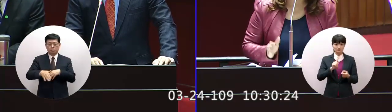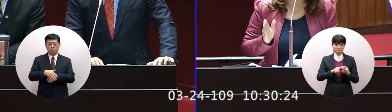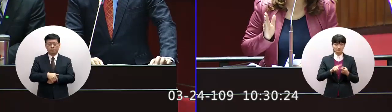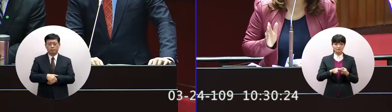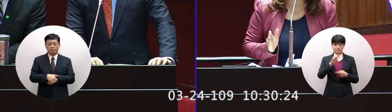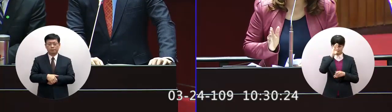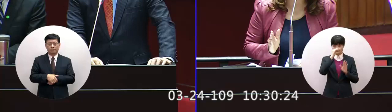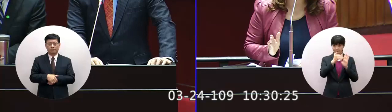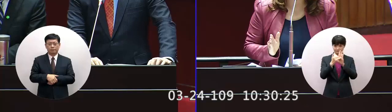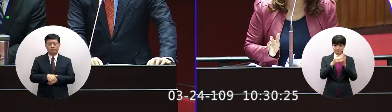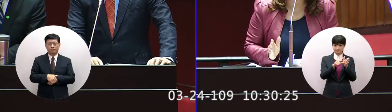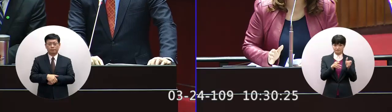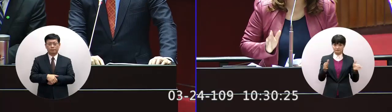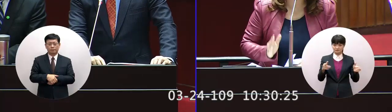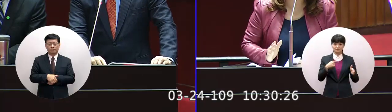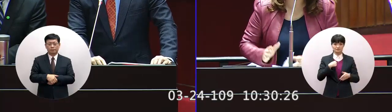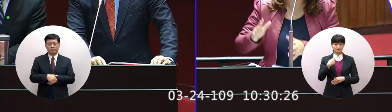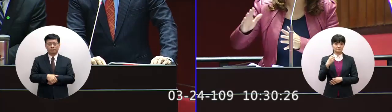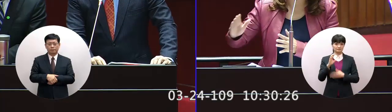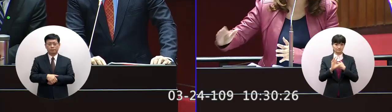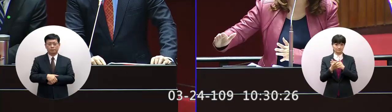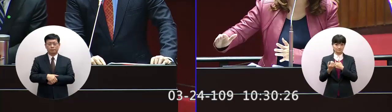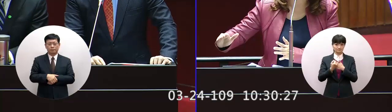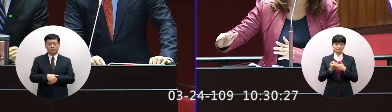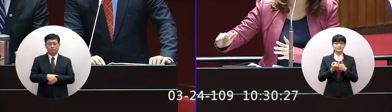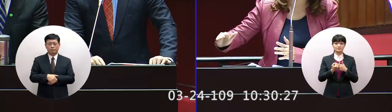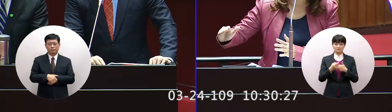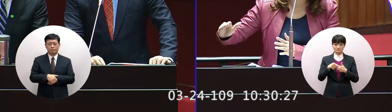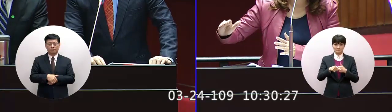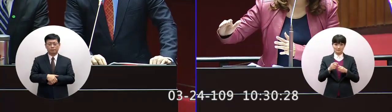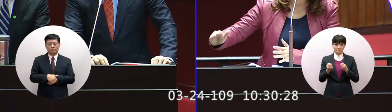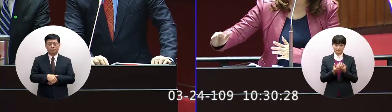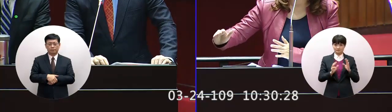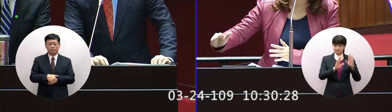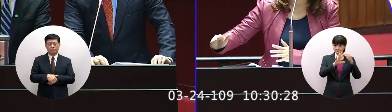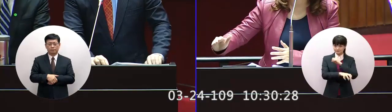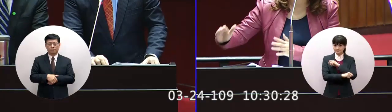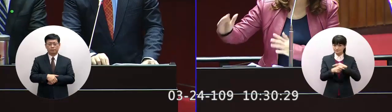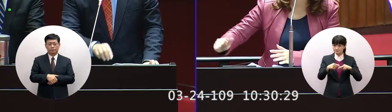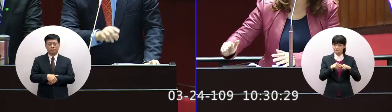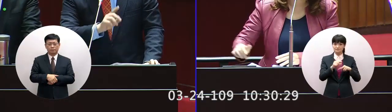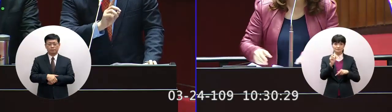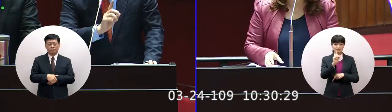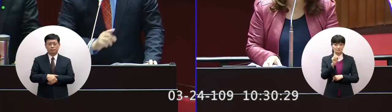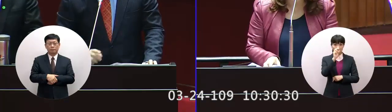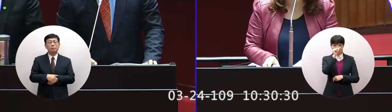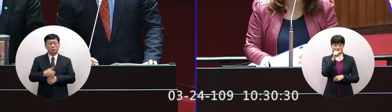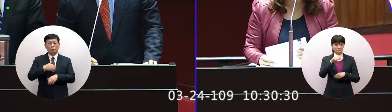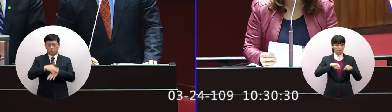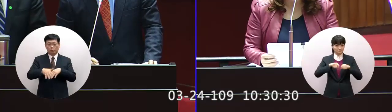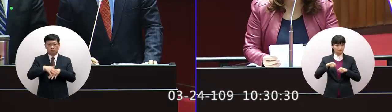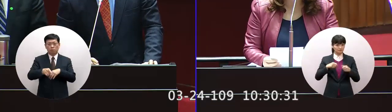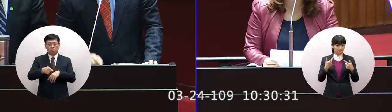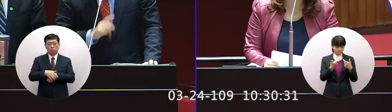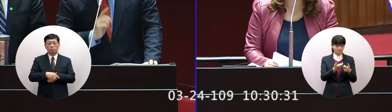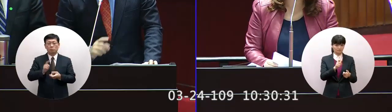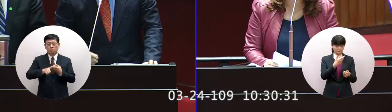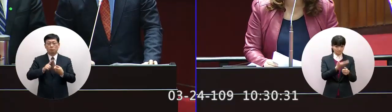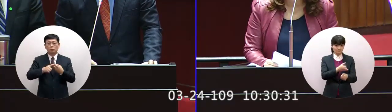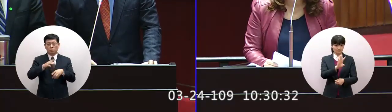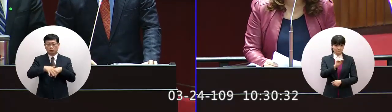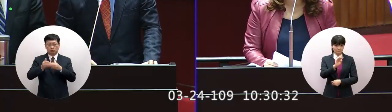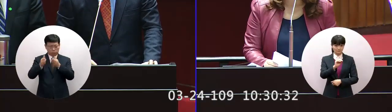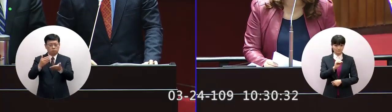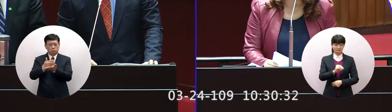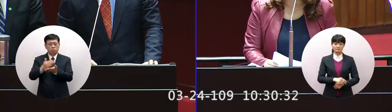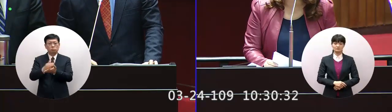期间的话，我们新住民发展基金这边还会另外再订一些受惠的方案给新住民。 我们会来 处理，部长的意思是这个样子吗？ 对，我们会来